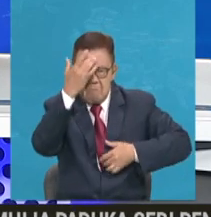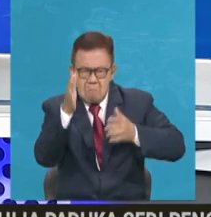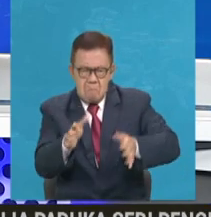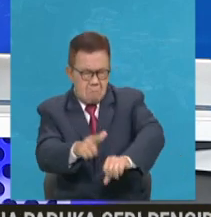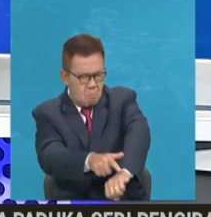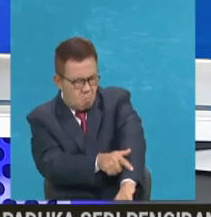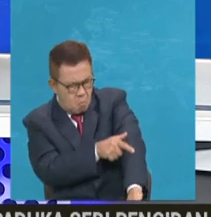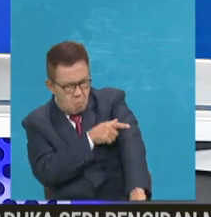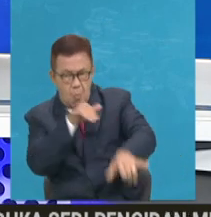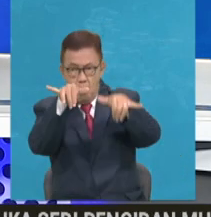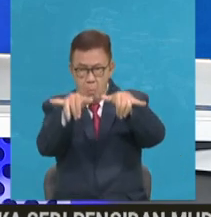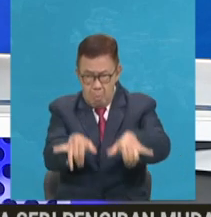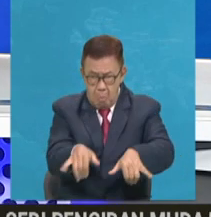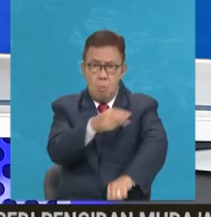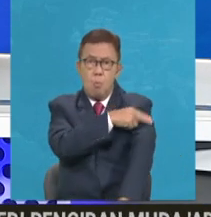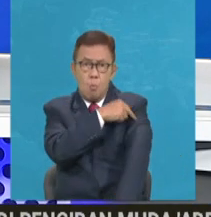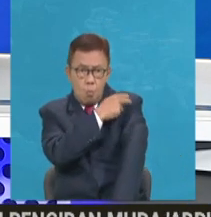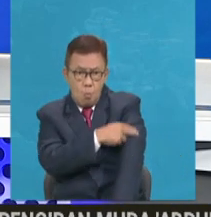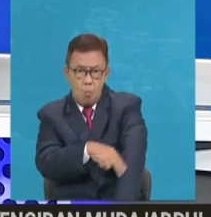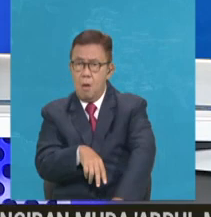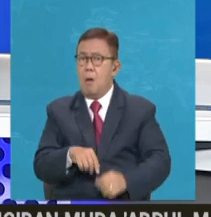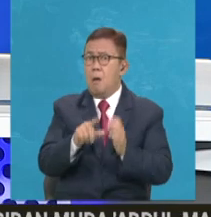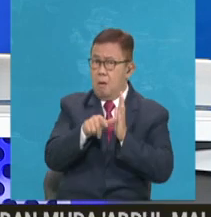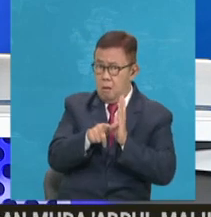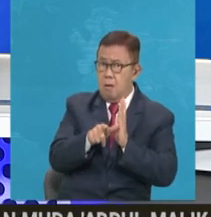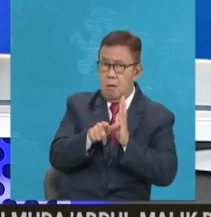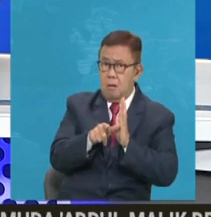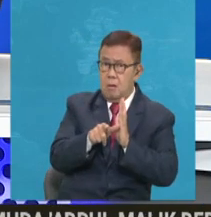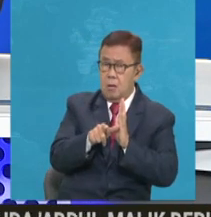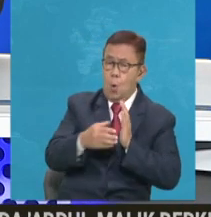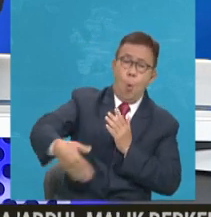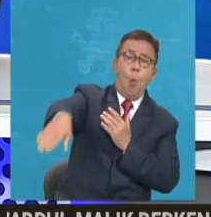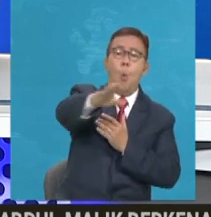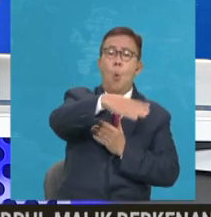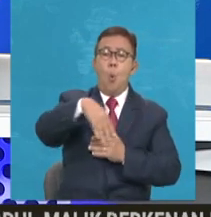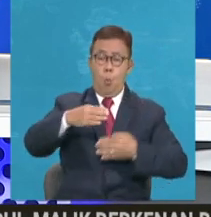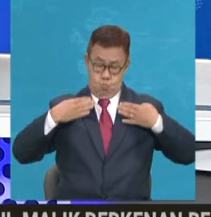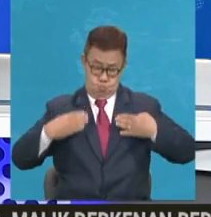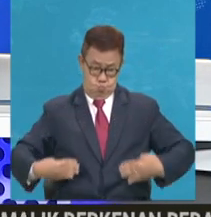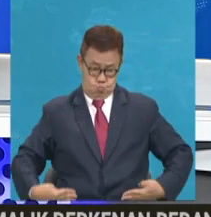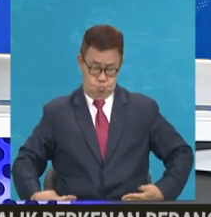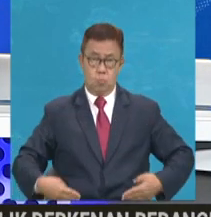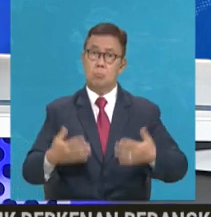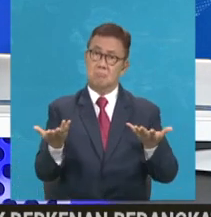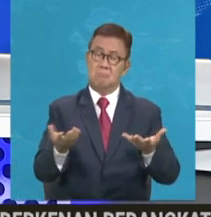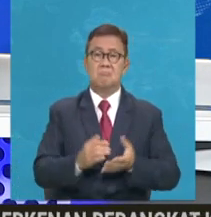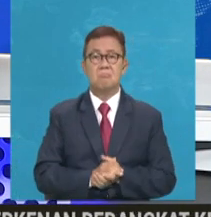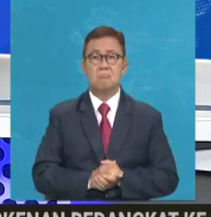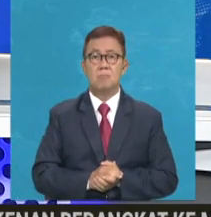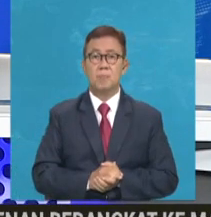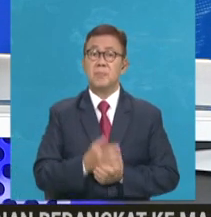Hospital cash salah urus dan akhirnya menjadi beban kepada Keseluruhan sistem penjagaan kesehatan